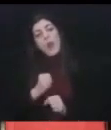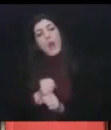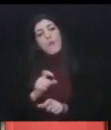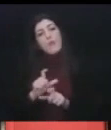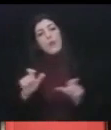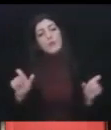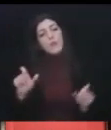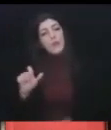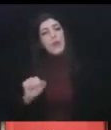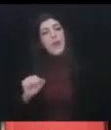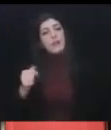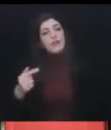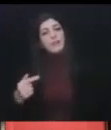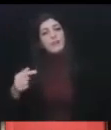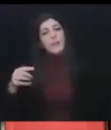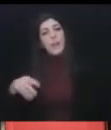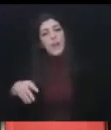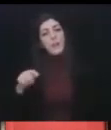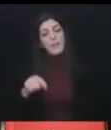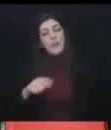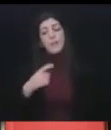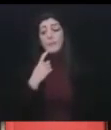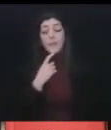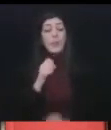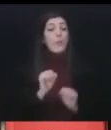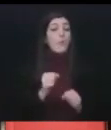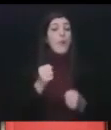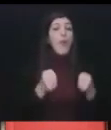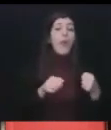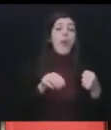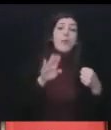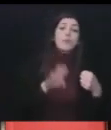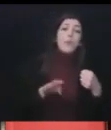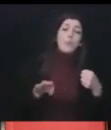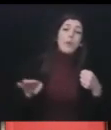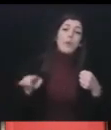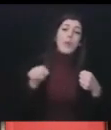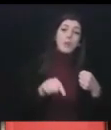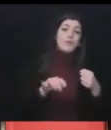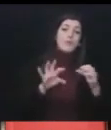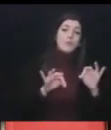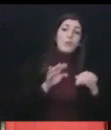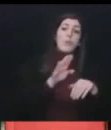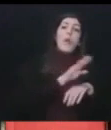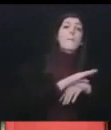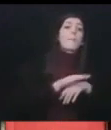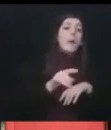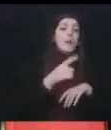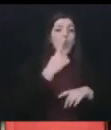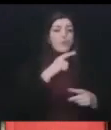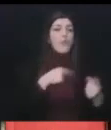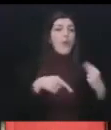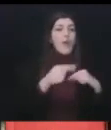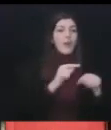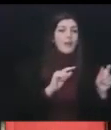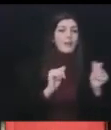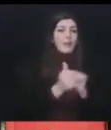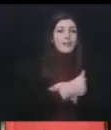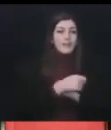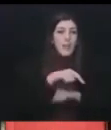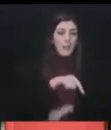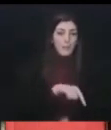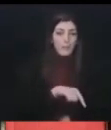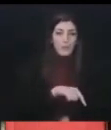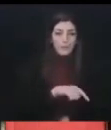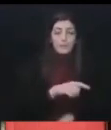di ATM che parcheggiano l'auto presso i parcheggi di interscambio. Cioè,